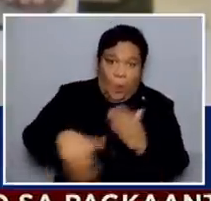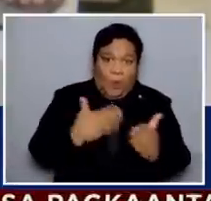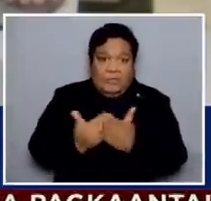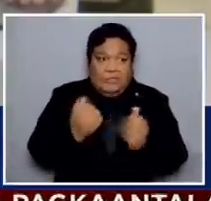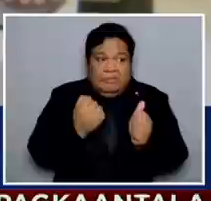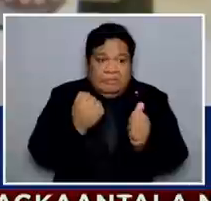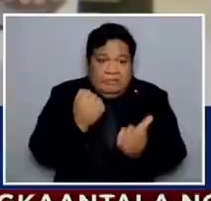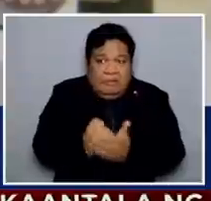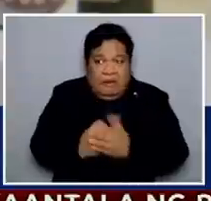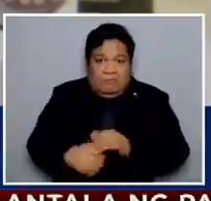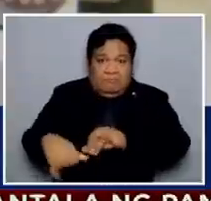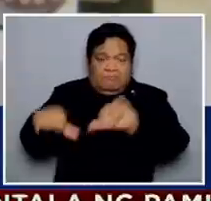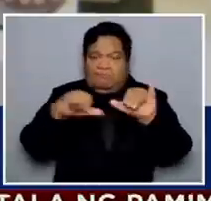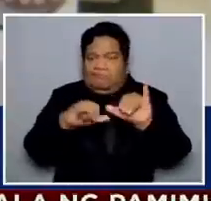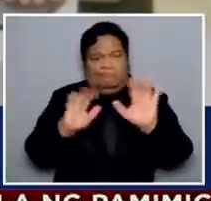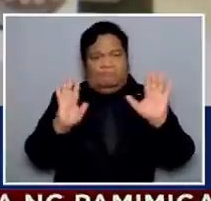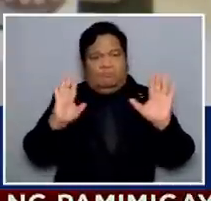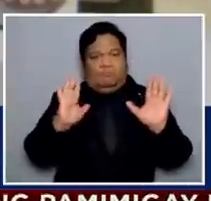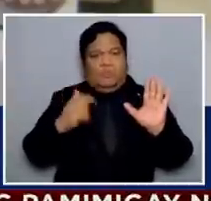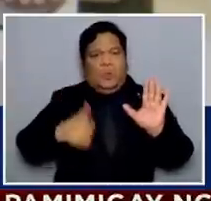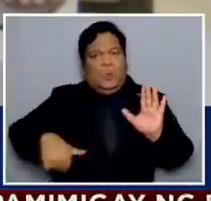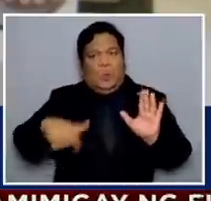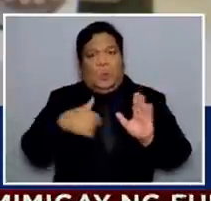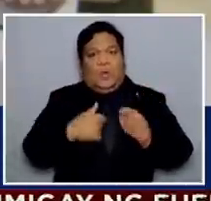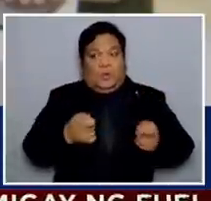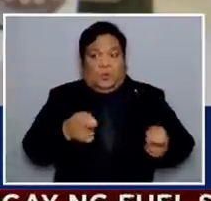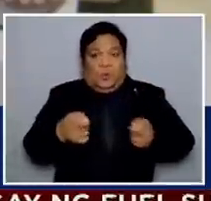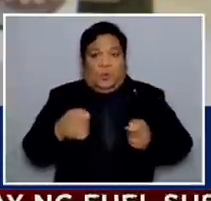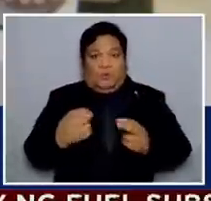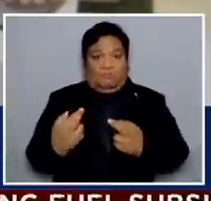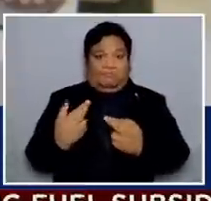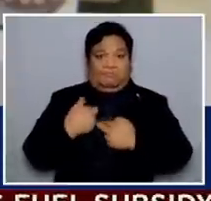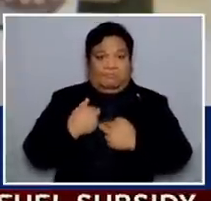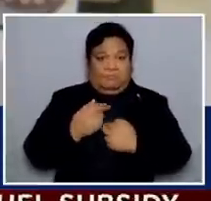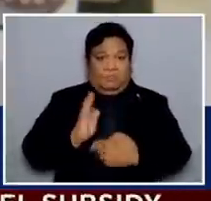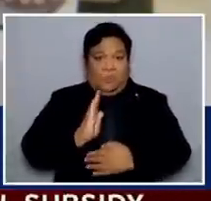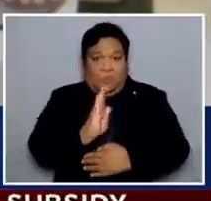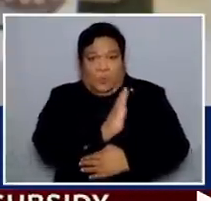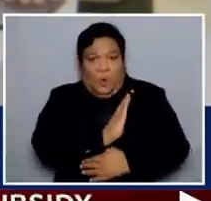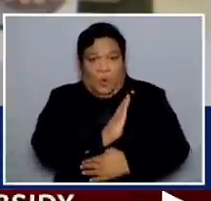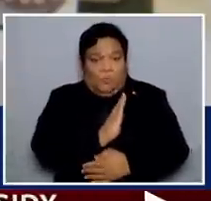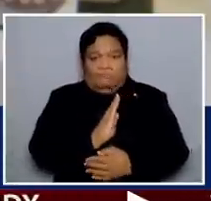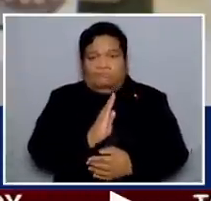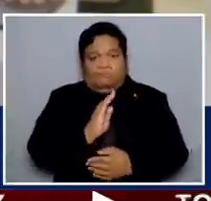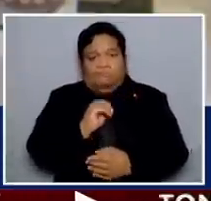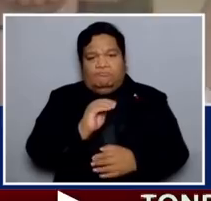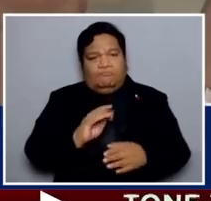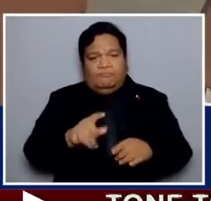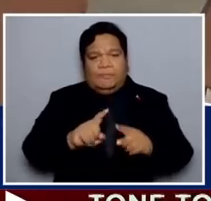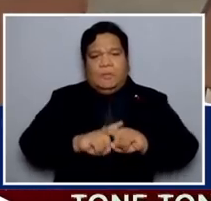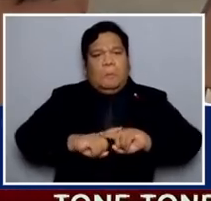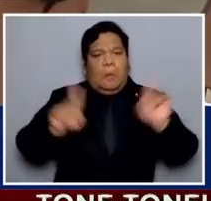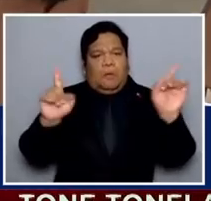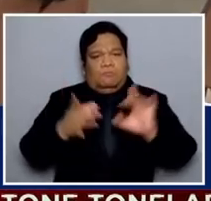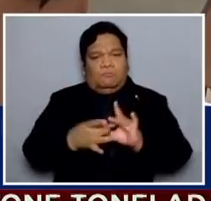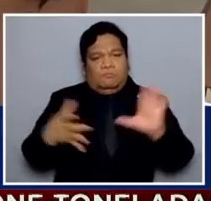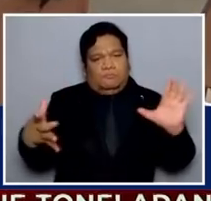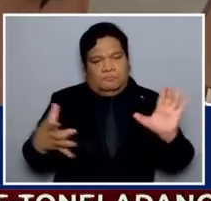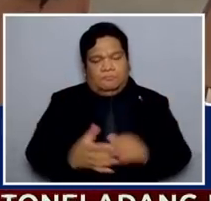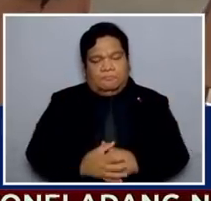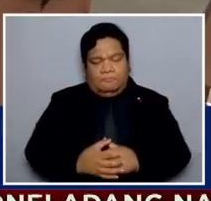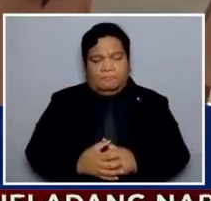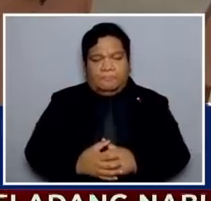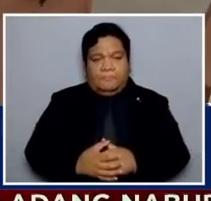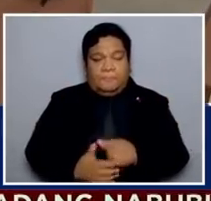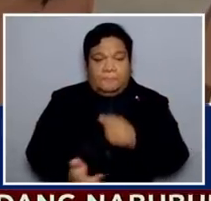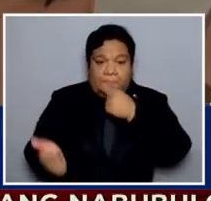is beyond the jurisdiction of the wage board. Walang puso